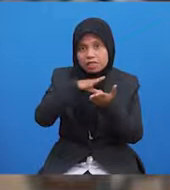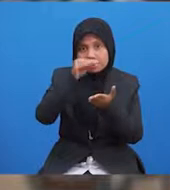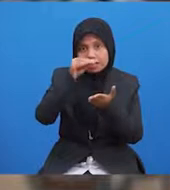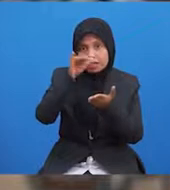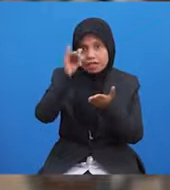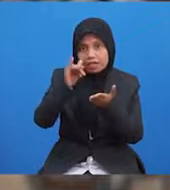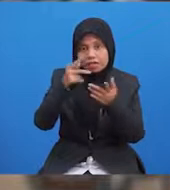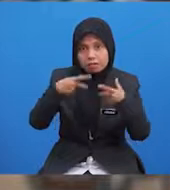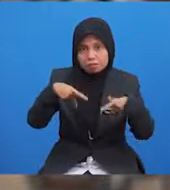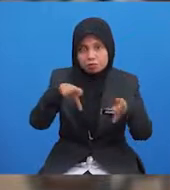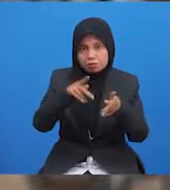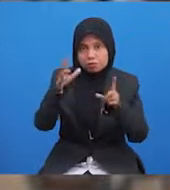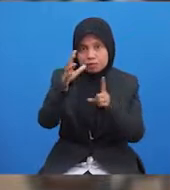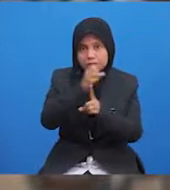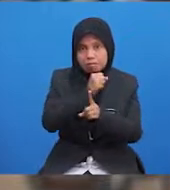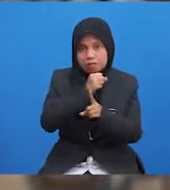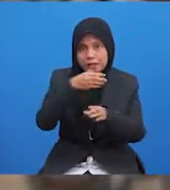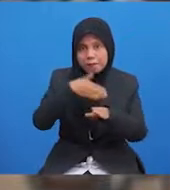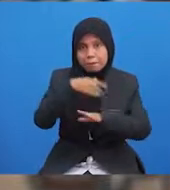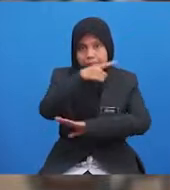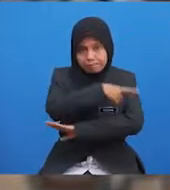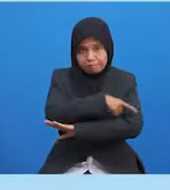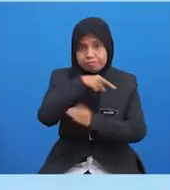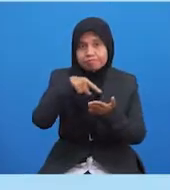yang perlu dicapai pada hari ini.